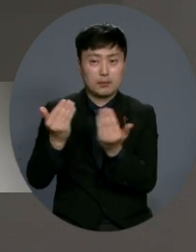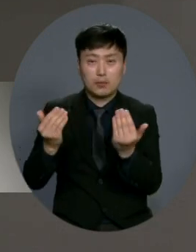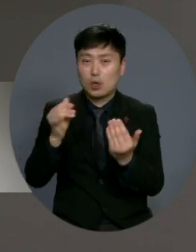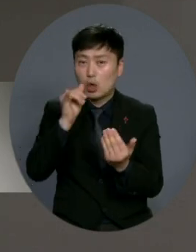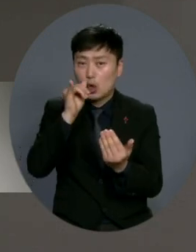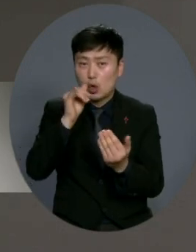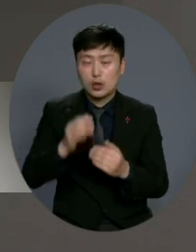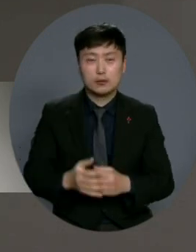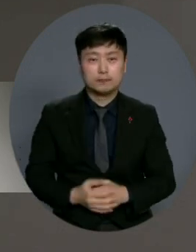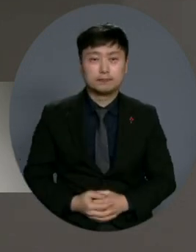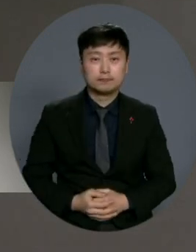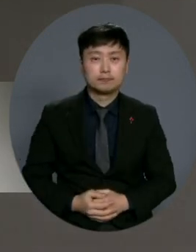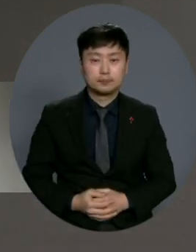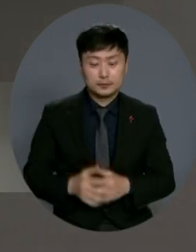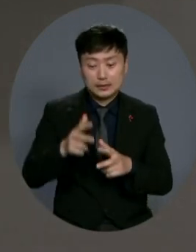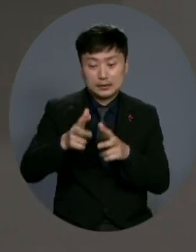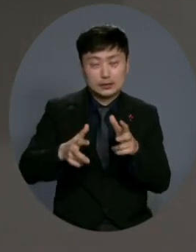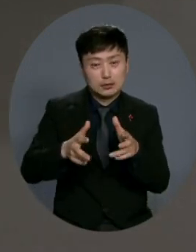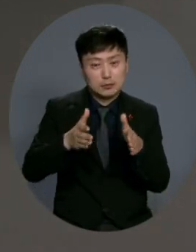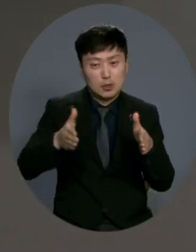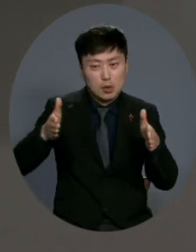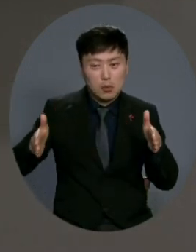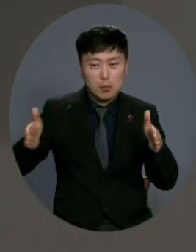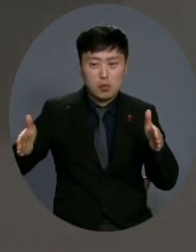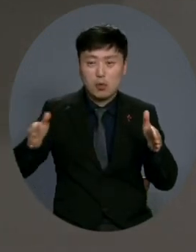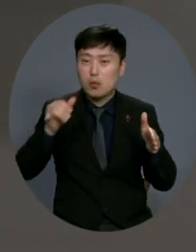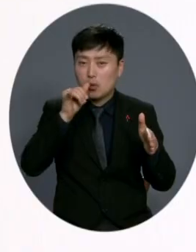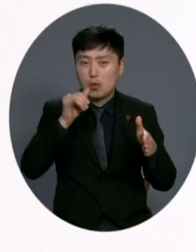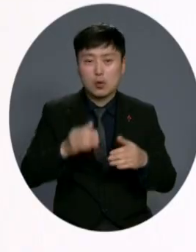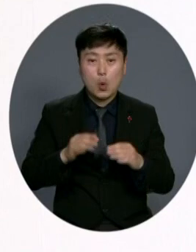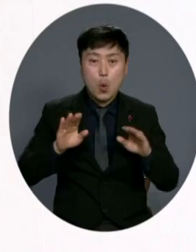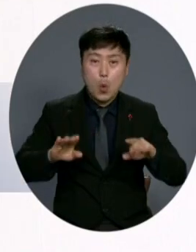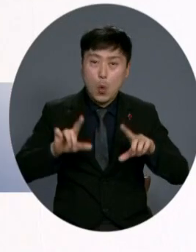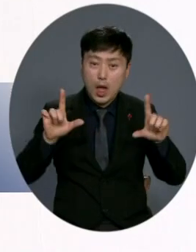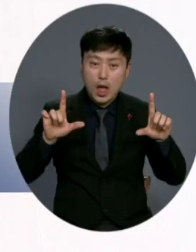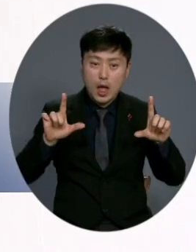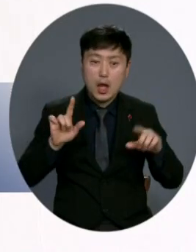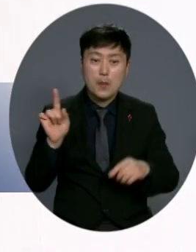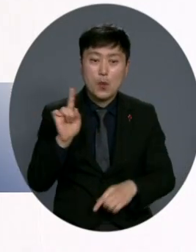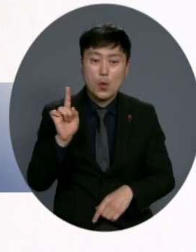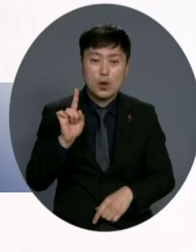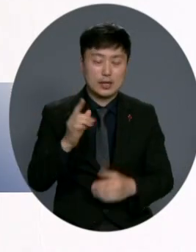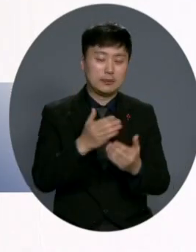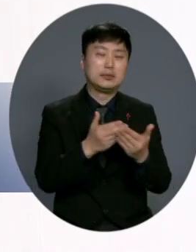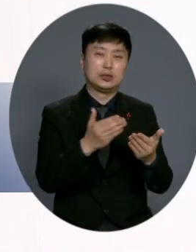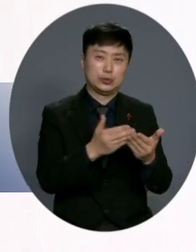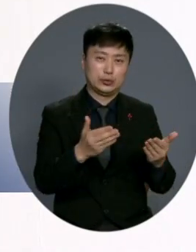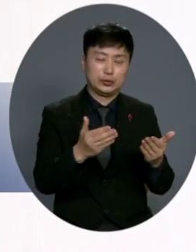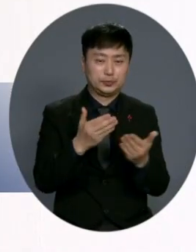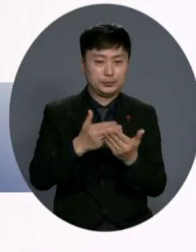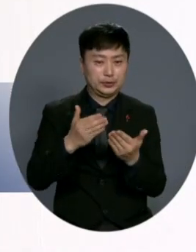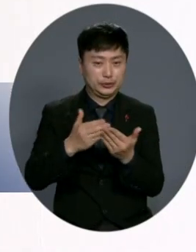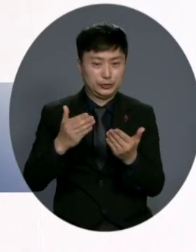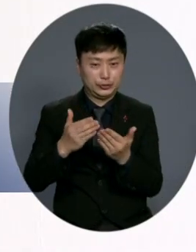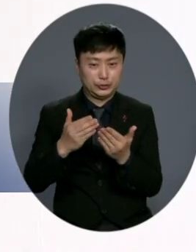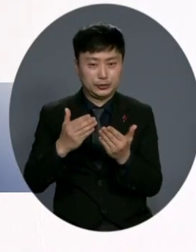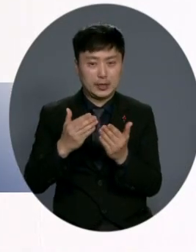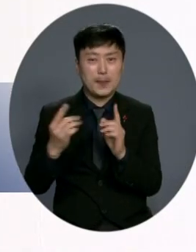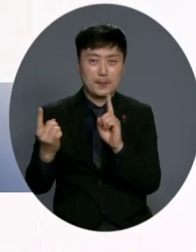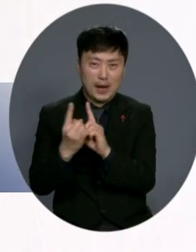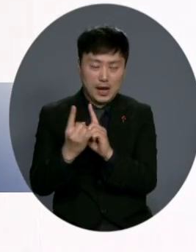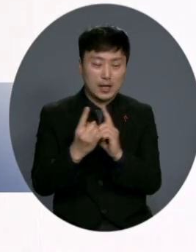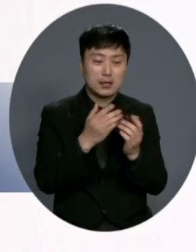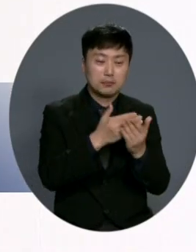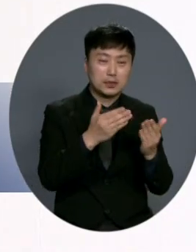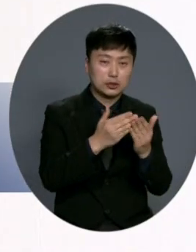앞으로는 영역을 확장해 나갈 계획입니다. 올해는 주로 이제 미술과 미술의 만남 아니면 미술과 문학의